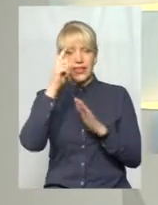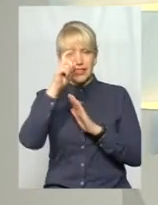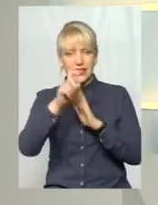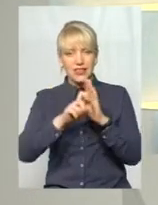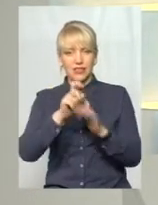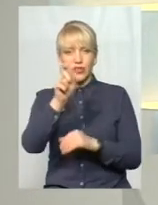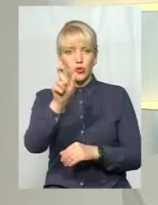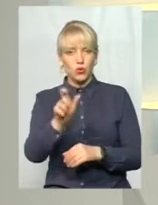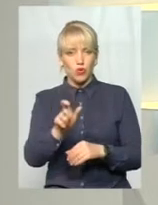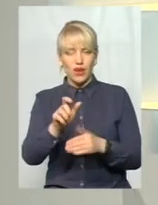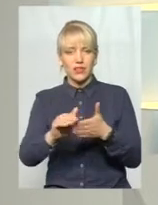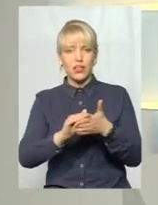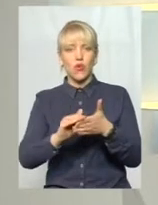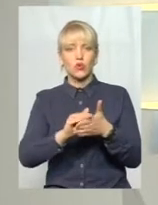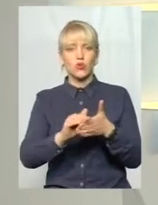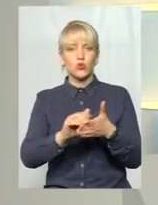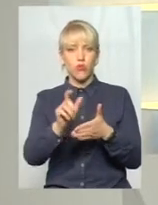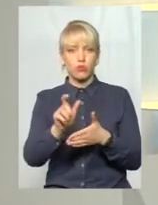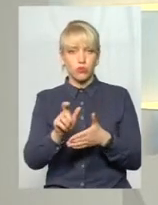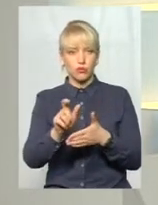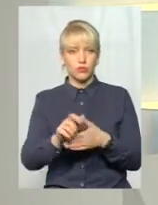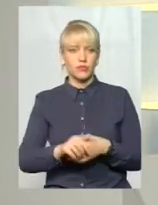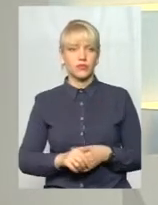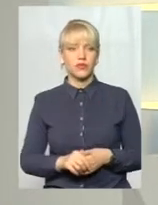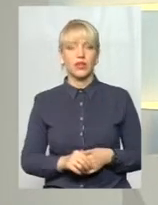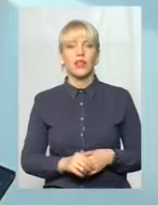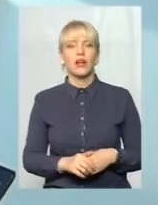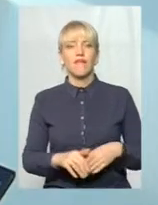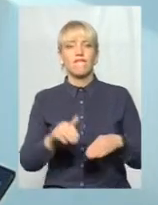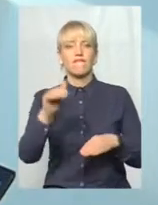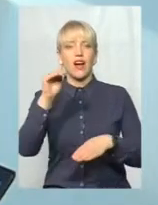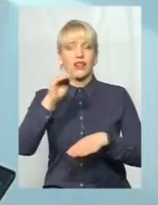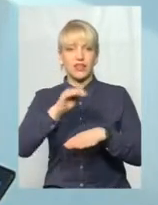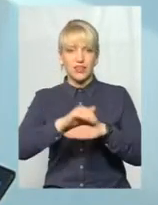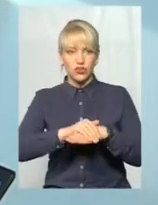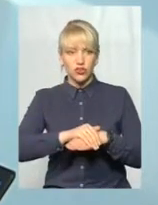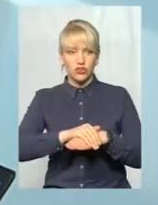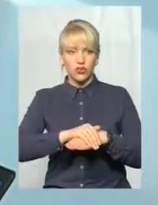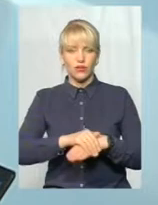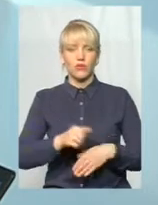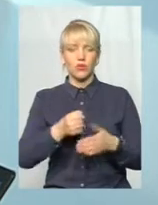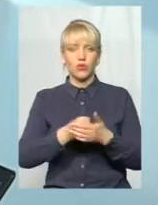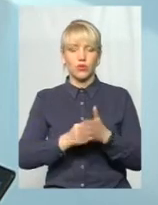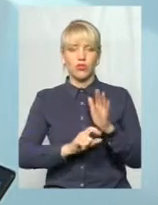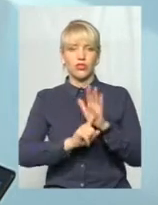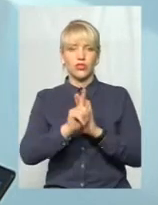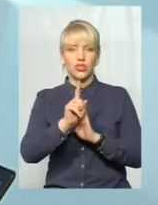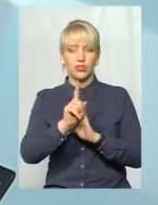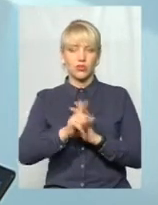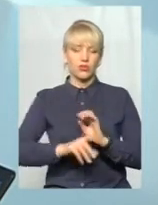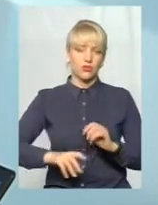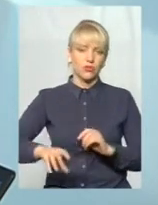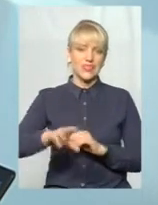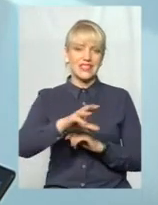ідентифікувати особу або знайти її в якихось списках, можливо? Фактично, до початку всіх